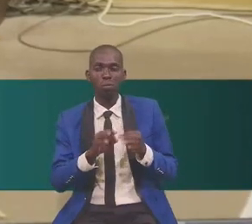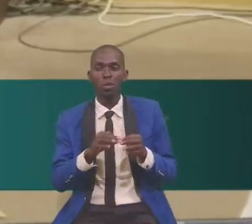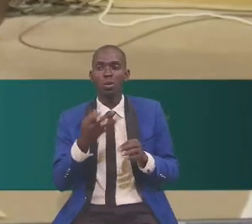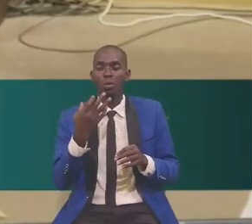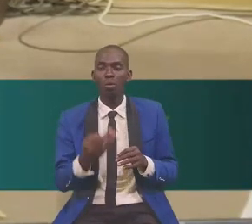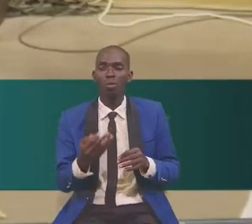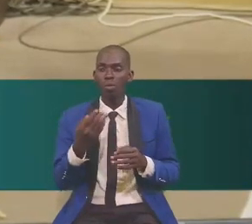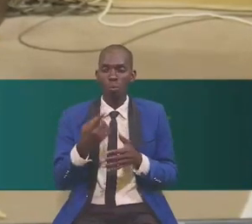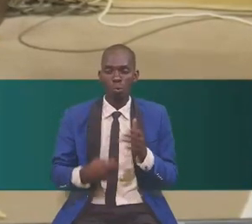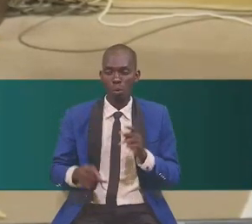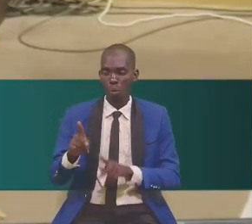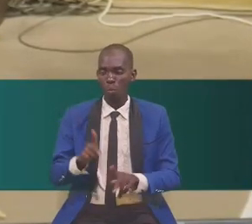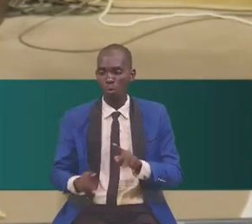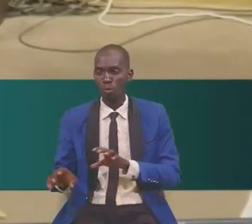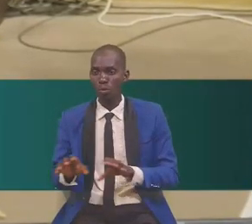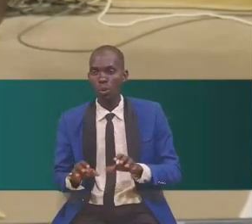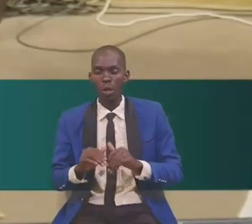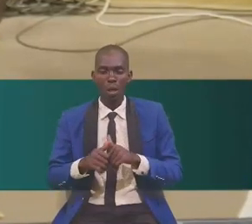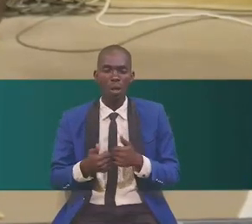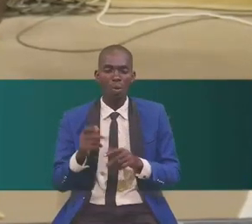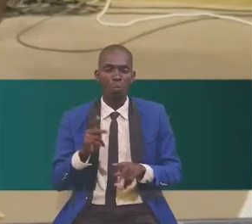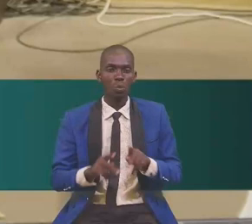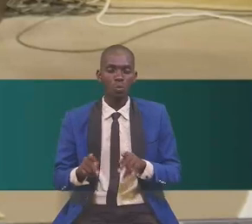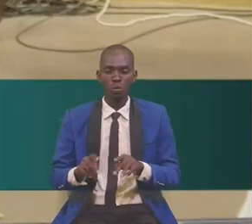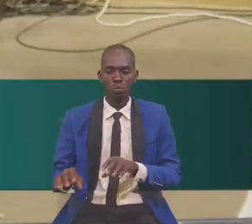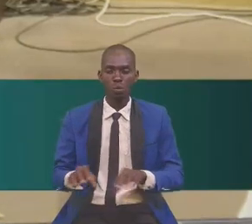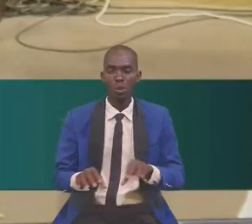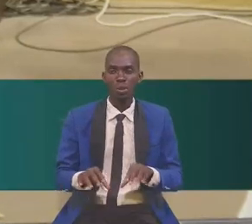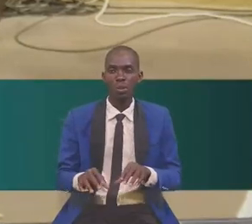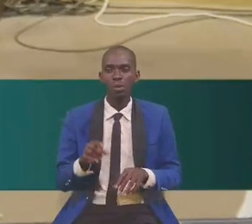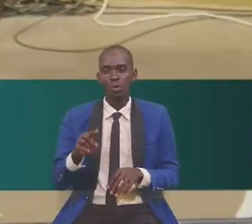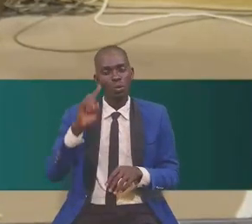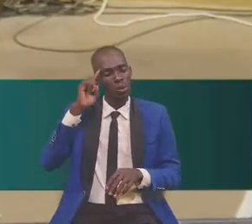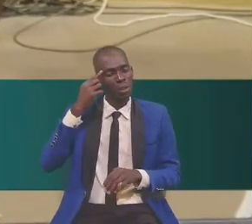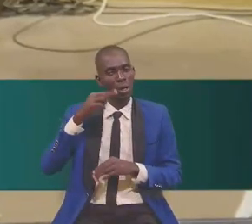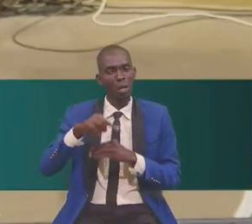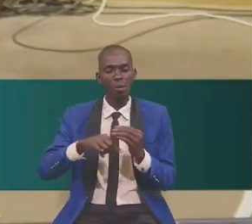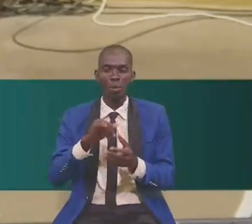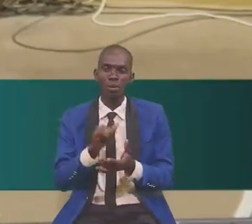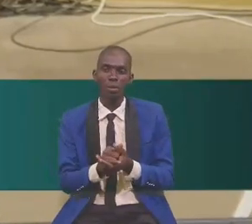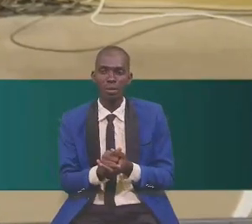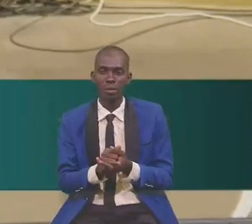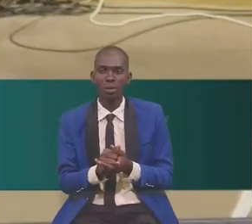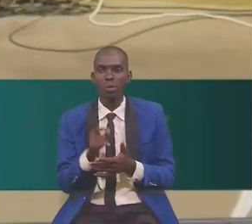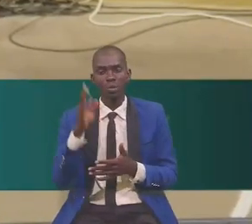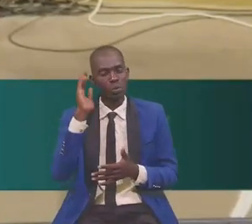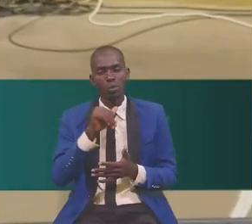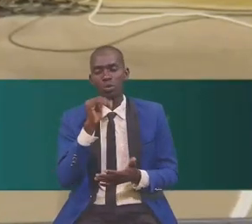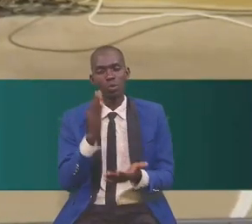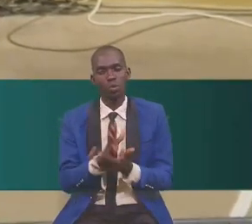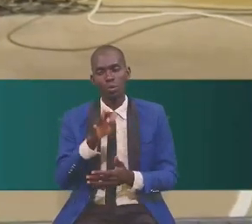font, la manière dont les gens agissent, tu penses à cela, tu ne vas pas t'arrêter